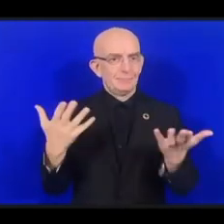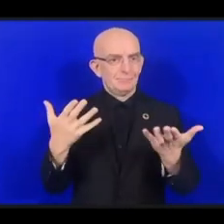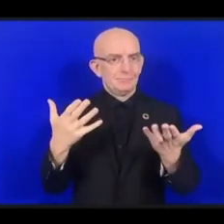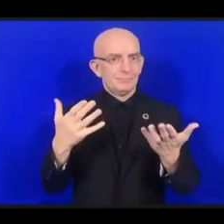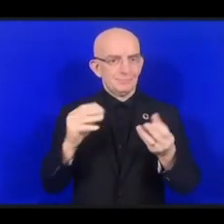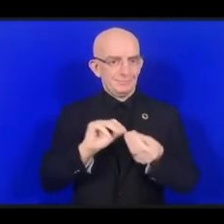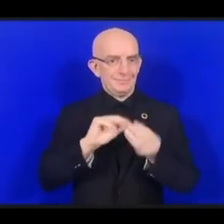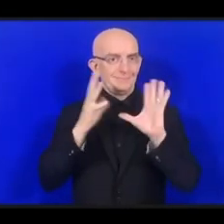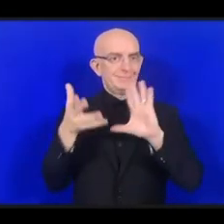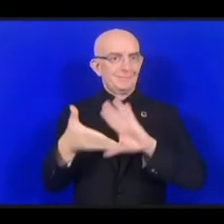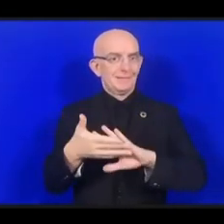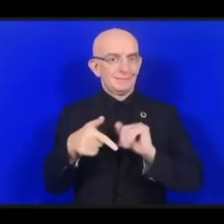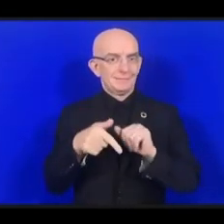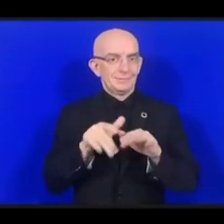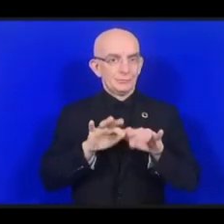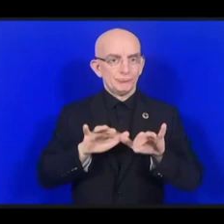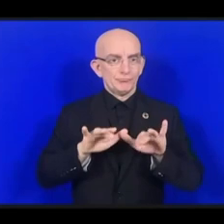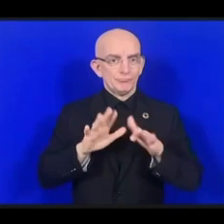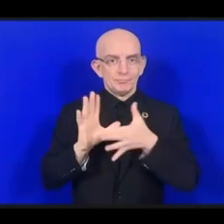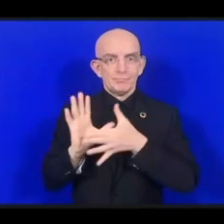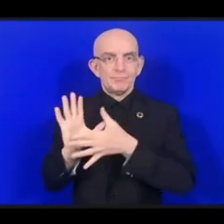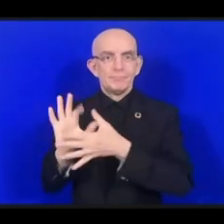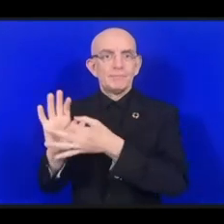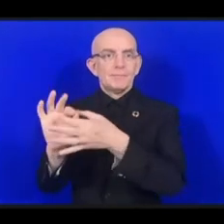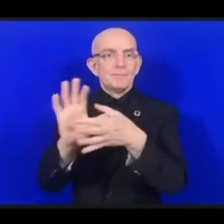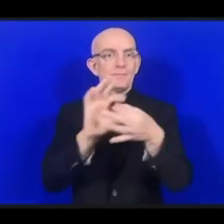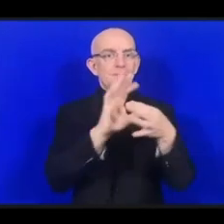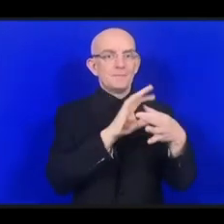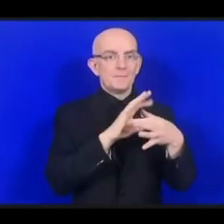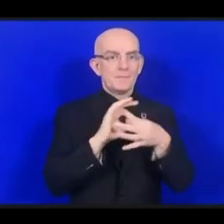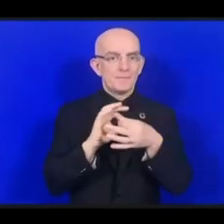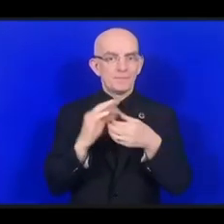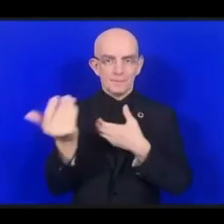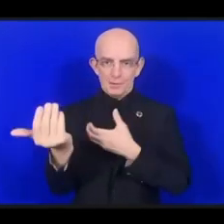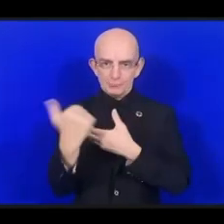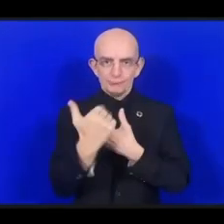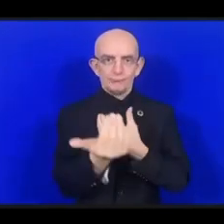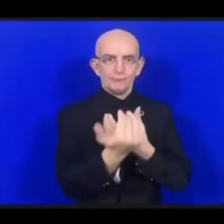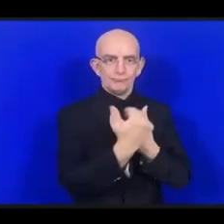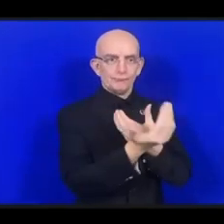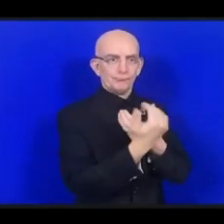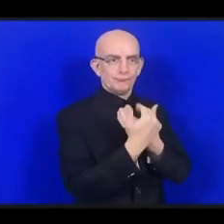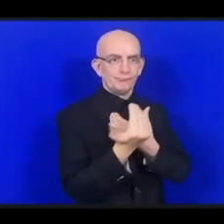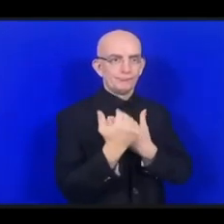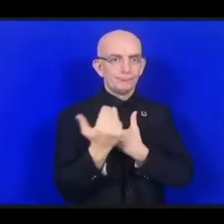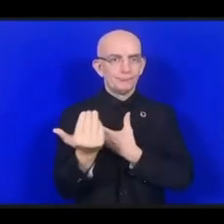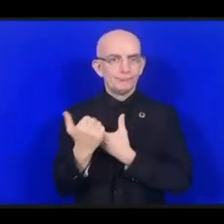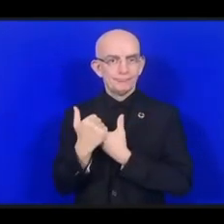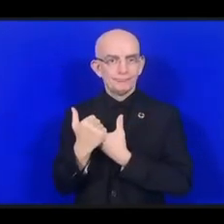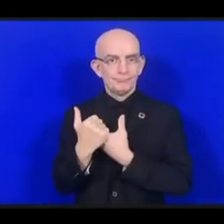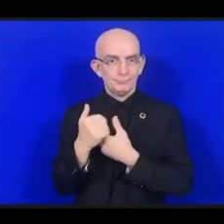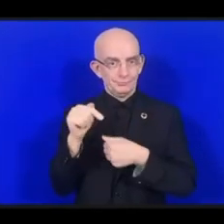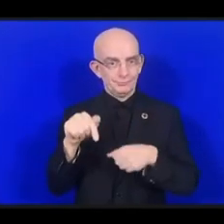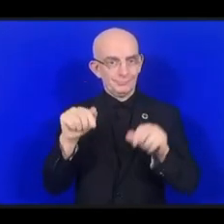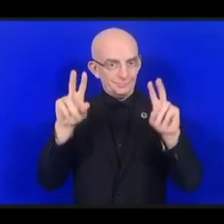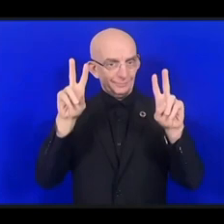l'Internet le thème principal de cette conférence est l'Internet pour